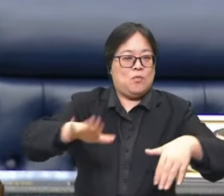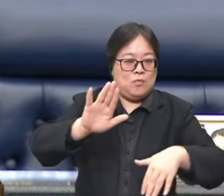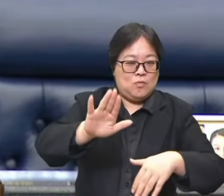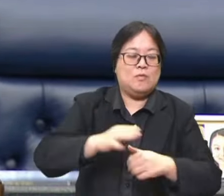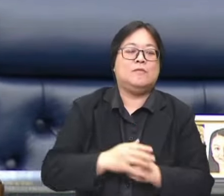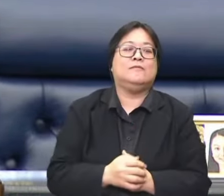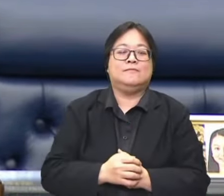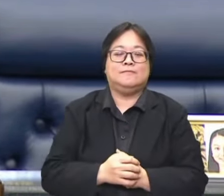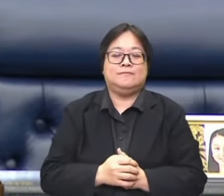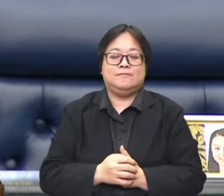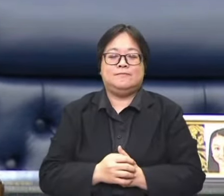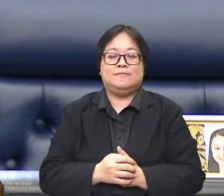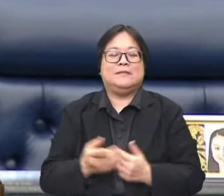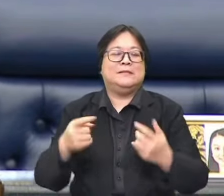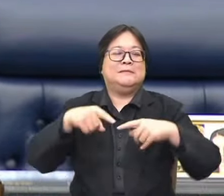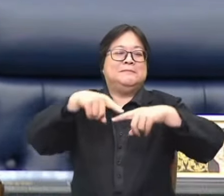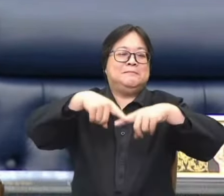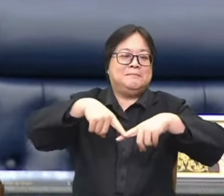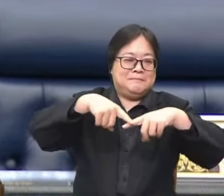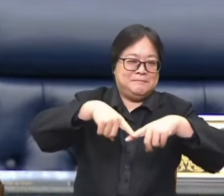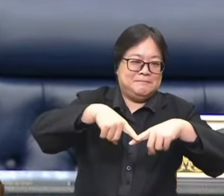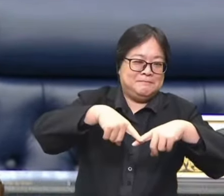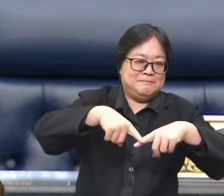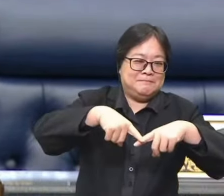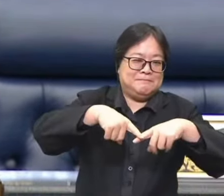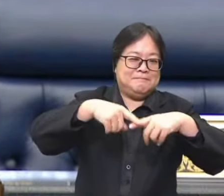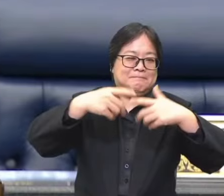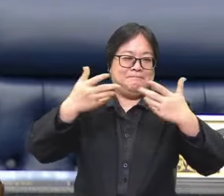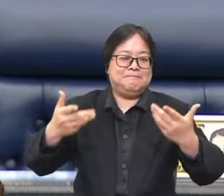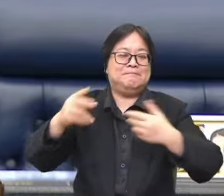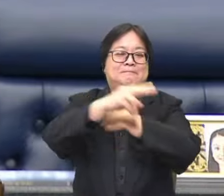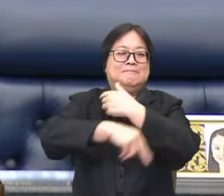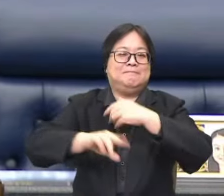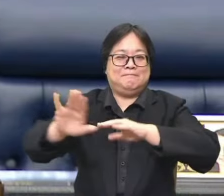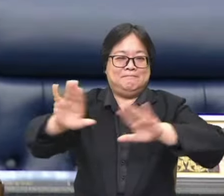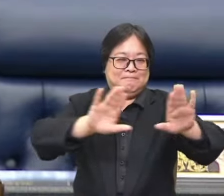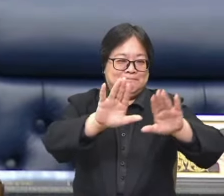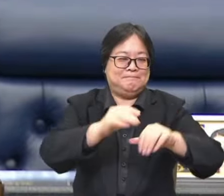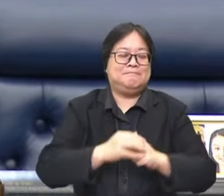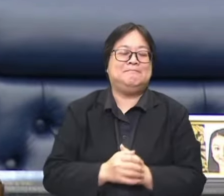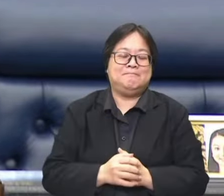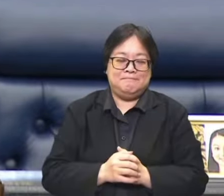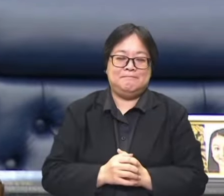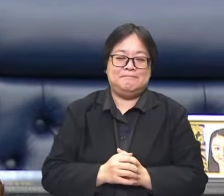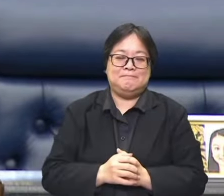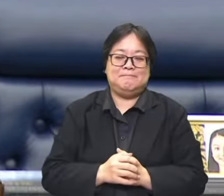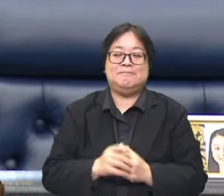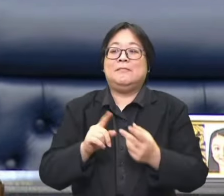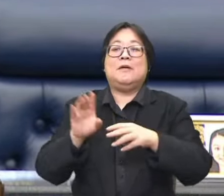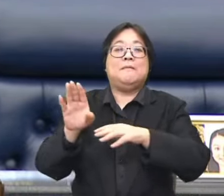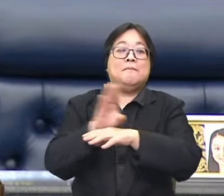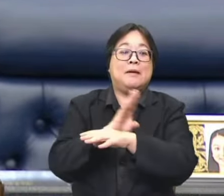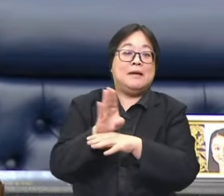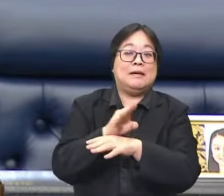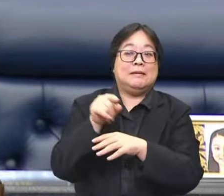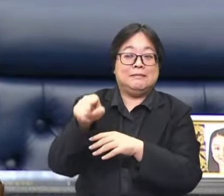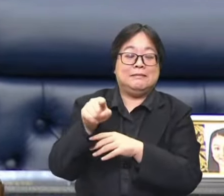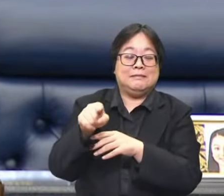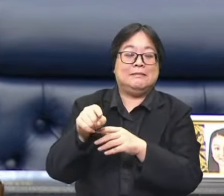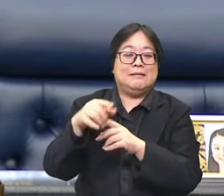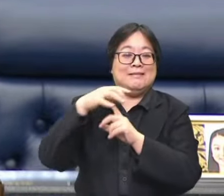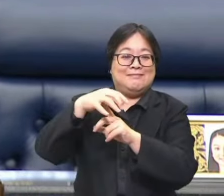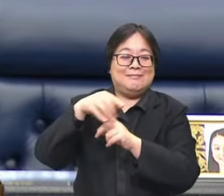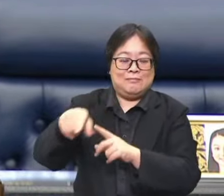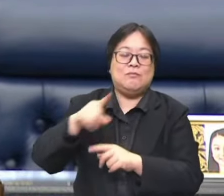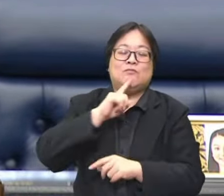mungkin itu bergantung kepada negeri masing-masing. Tentang peniaga kecil pula, memang